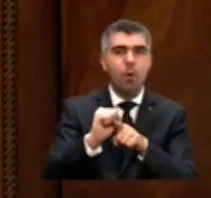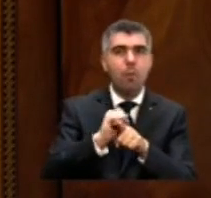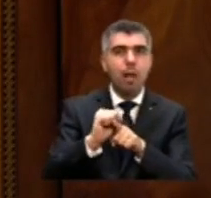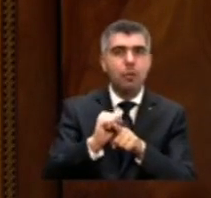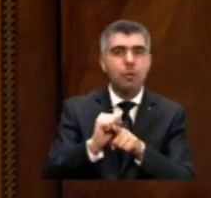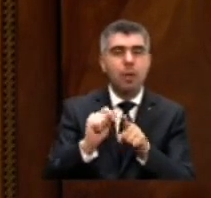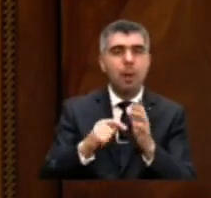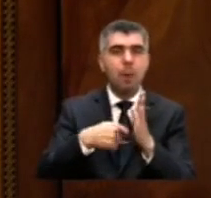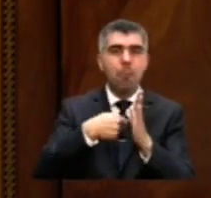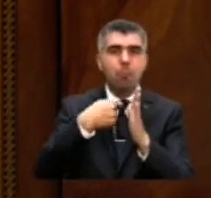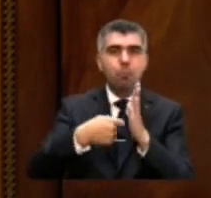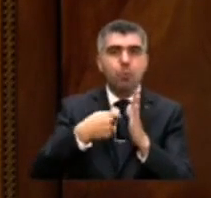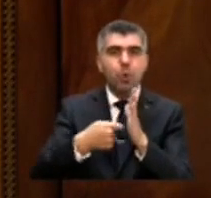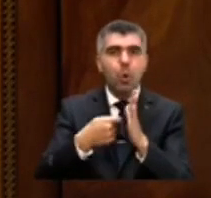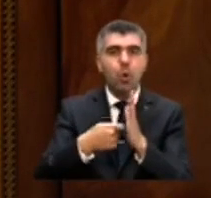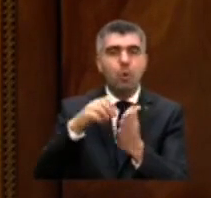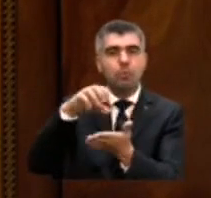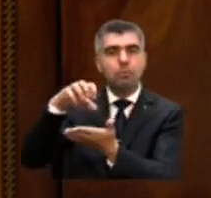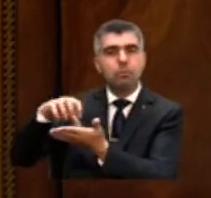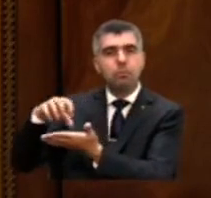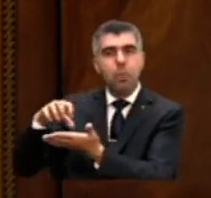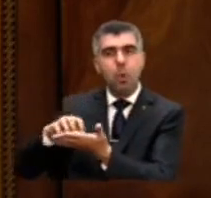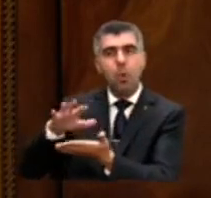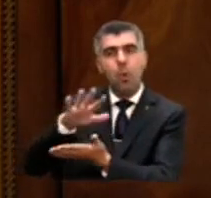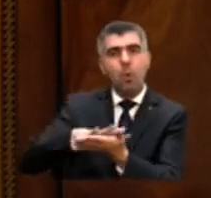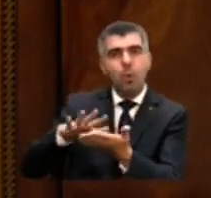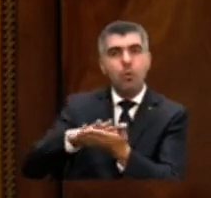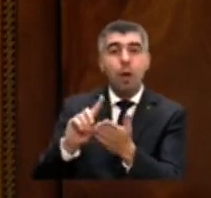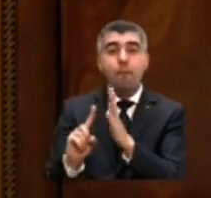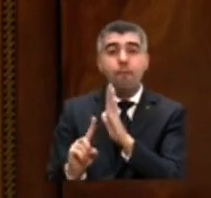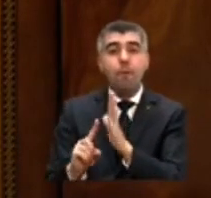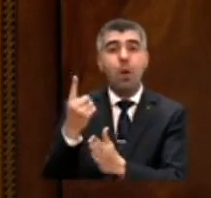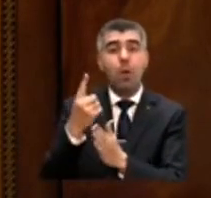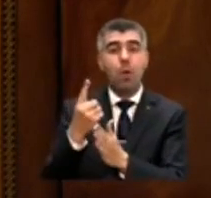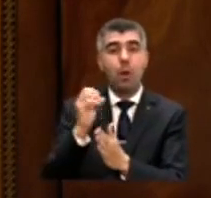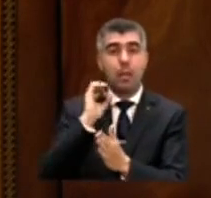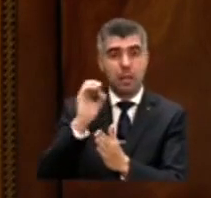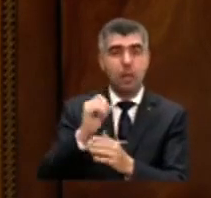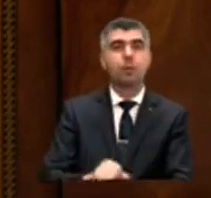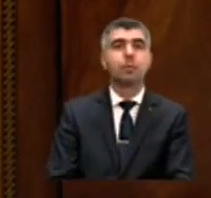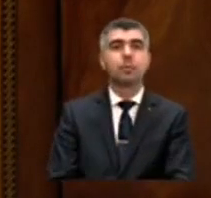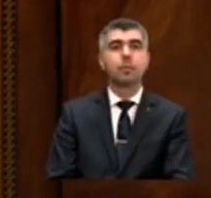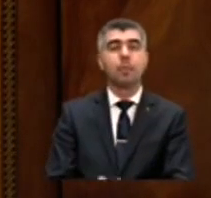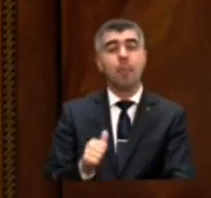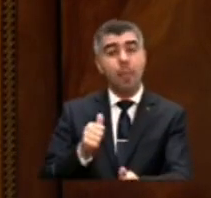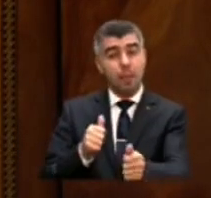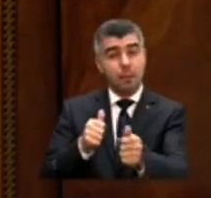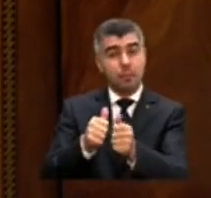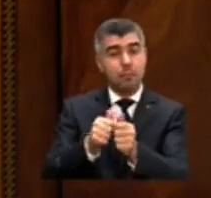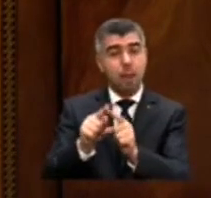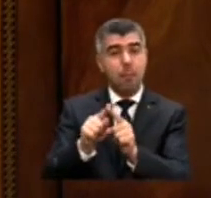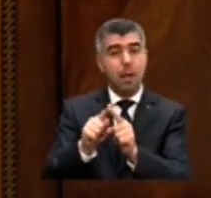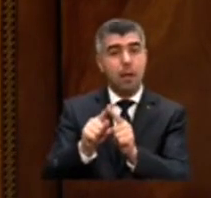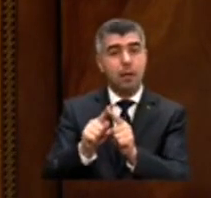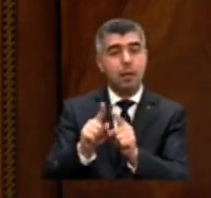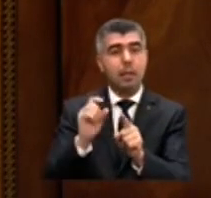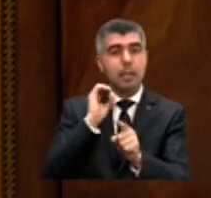المشروع في كل أطواره منذ تصوره الفكرة إلى تحقيقها، وبمنح قروض